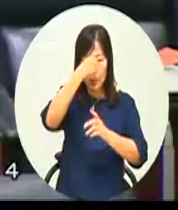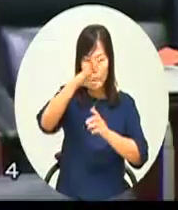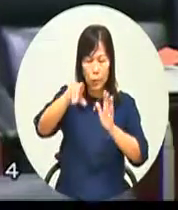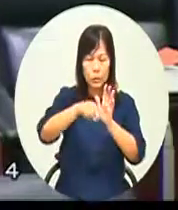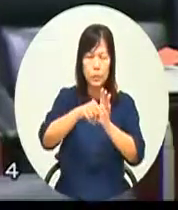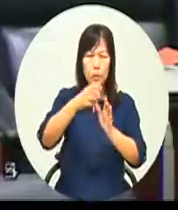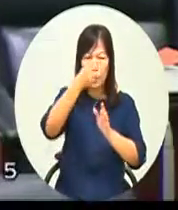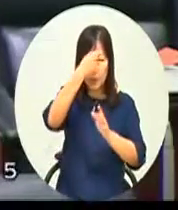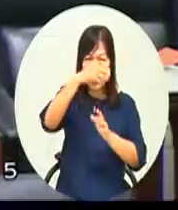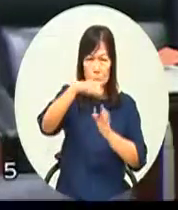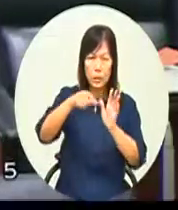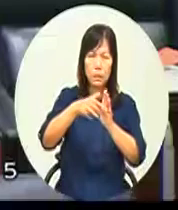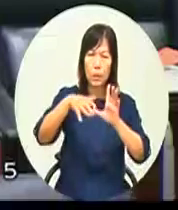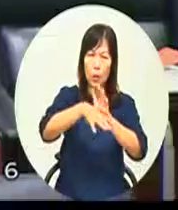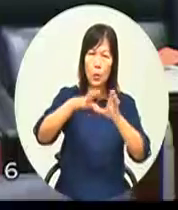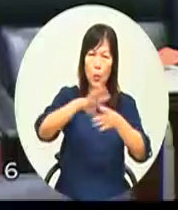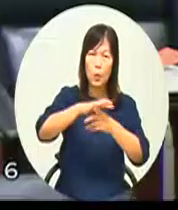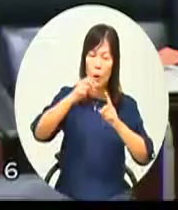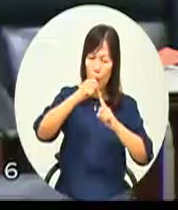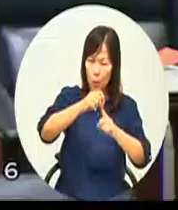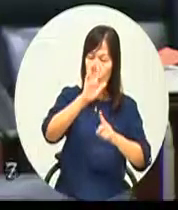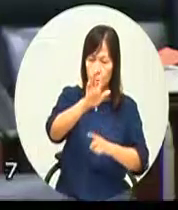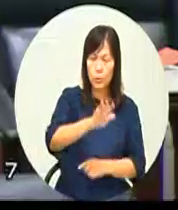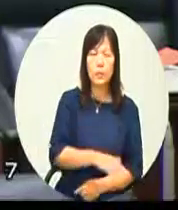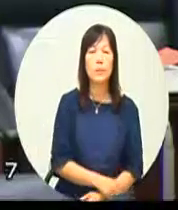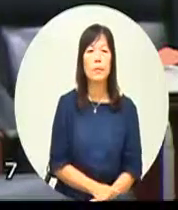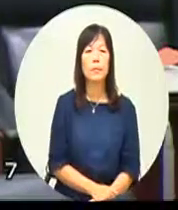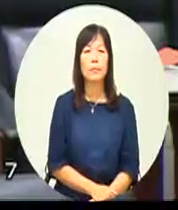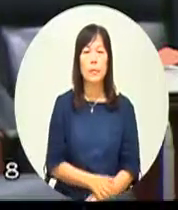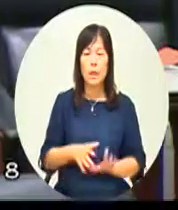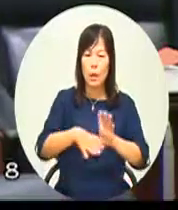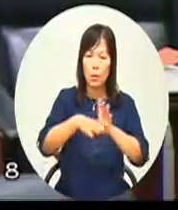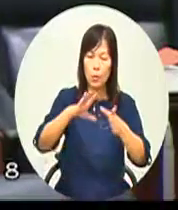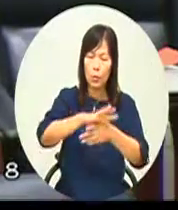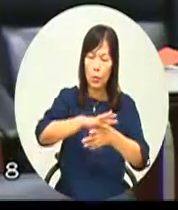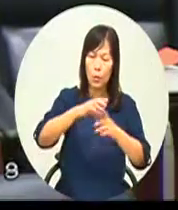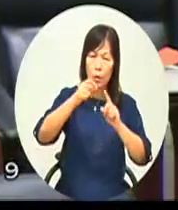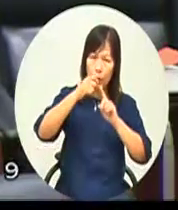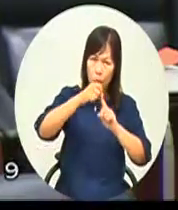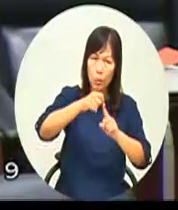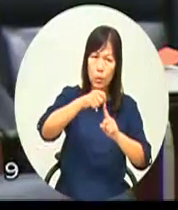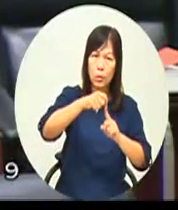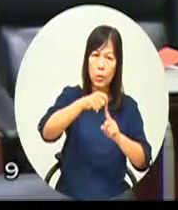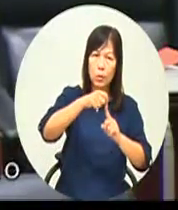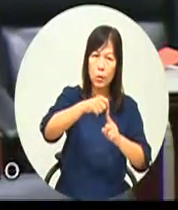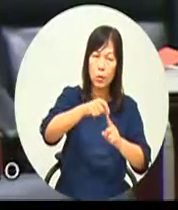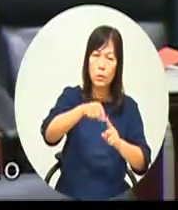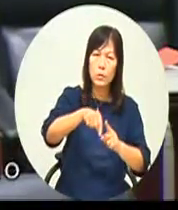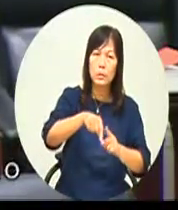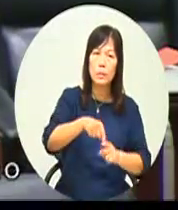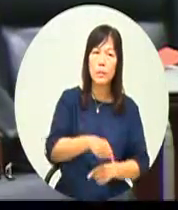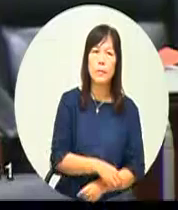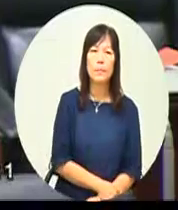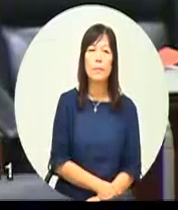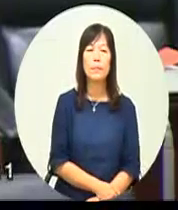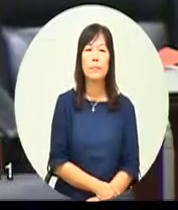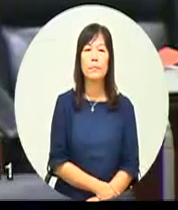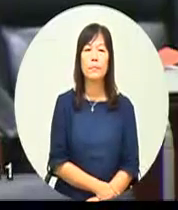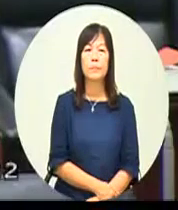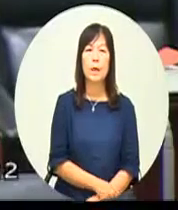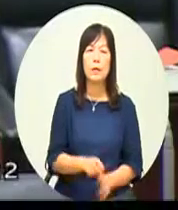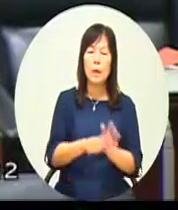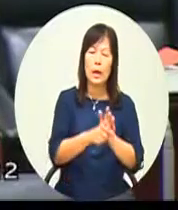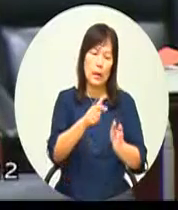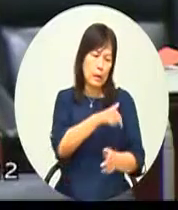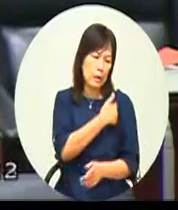化的公车哈，那文化公车，它文化公车啊，就是在假日